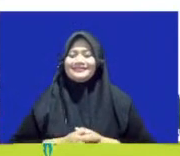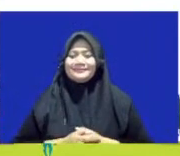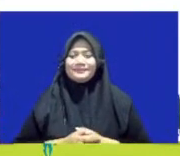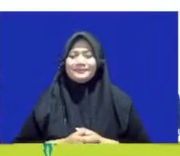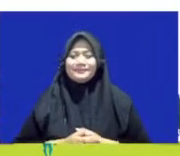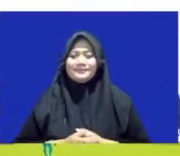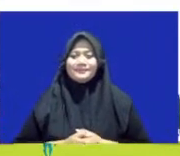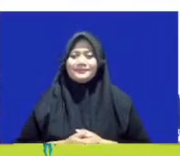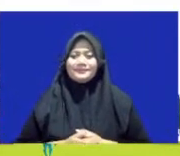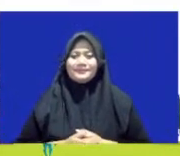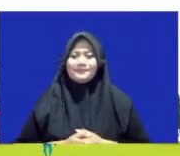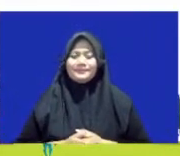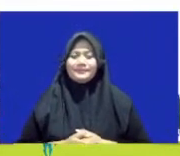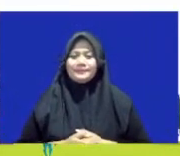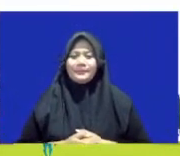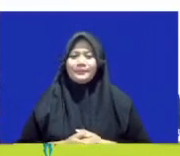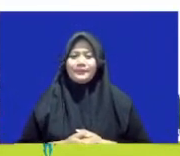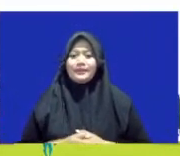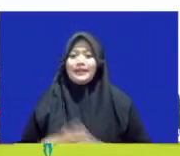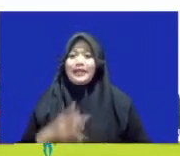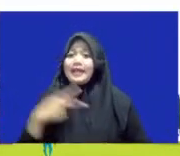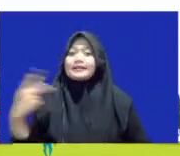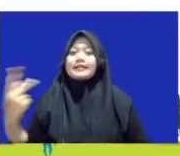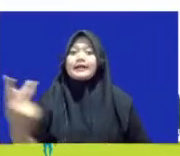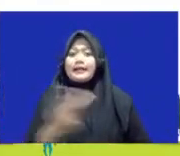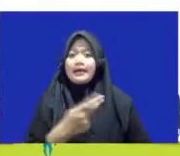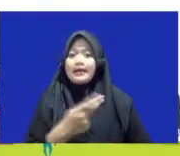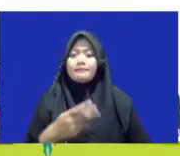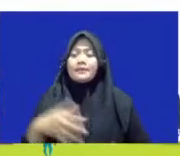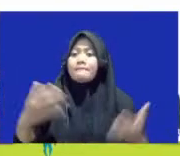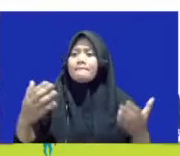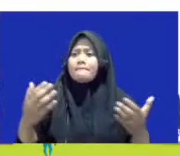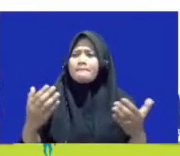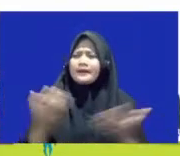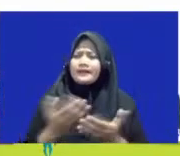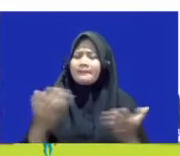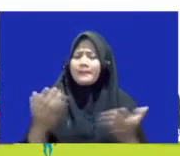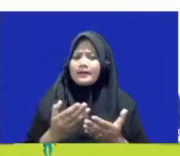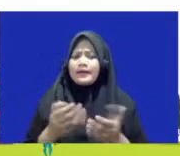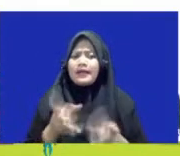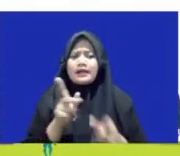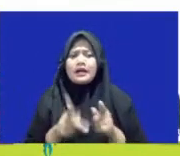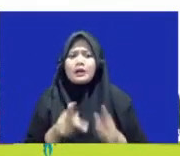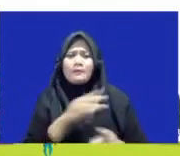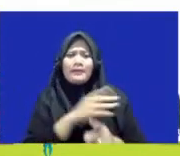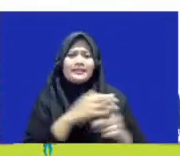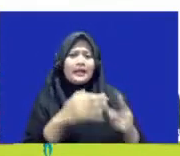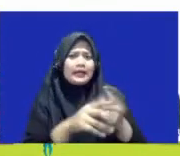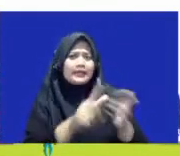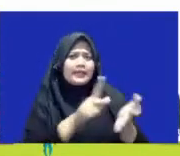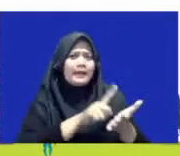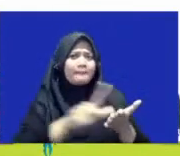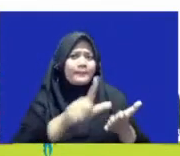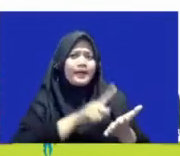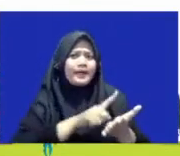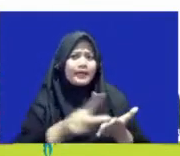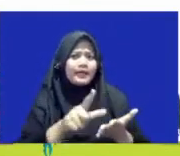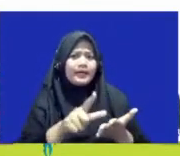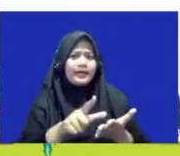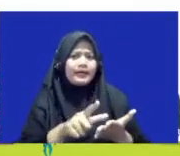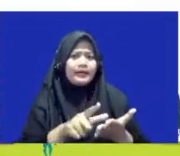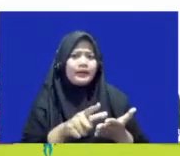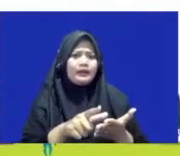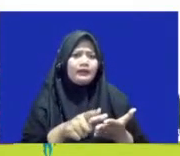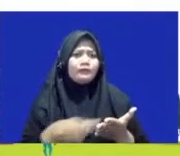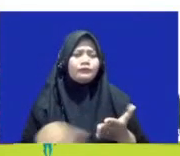setelah itu kami bagaimana mereka itu di lapangan, mereka di lapangan bergandengan antara Tagana dengan